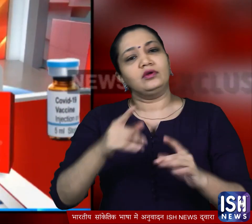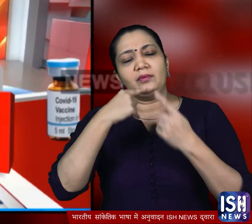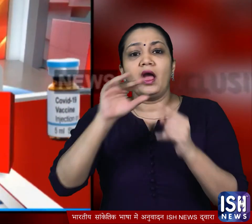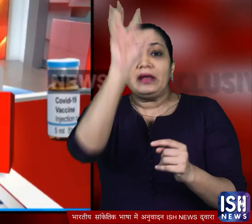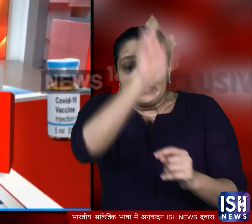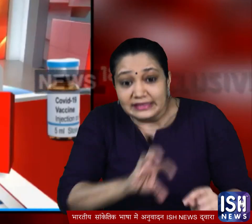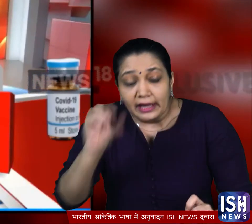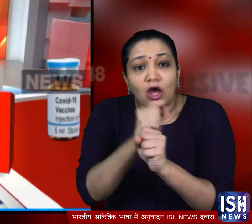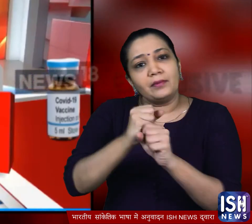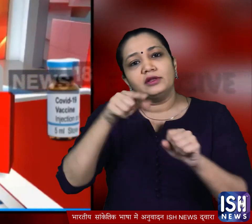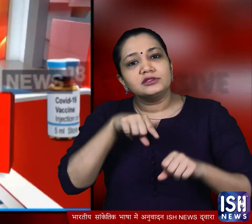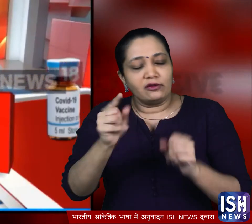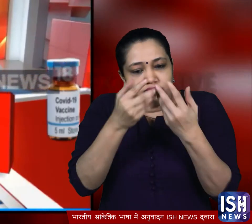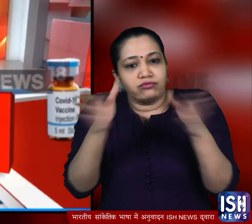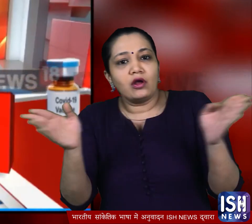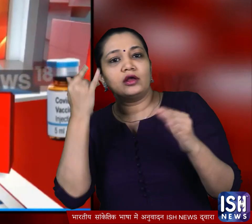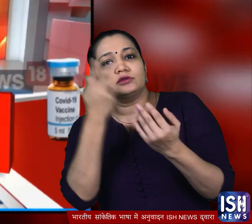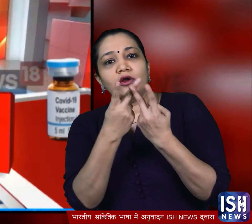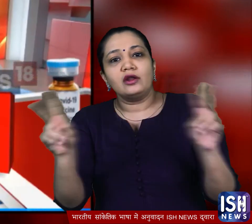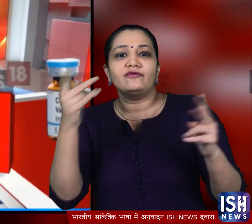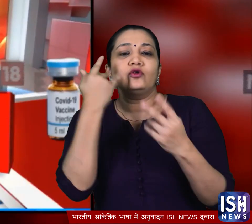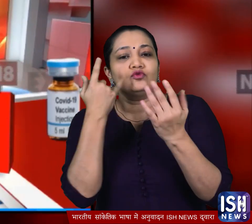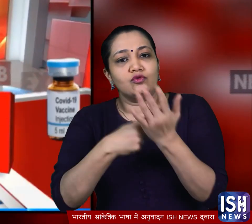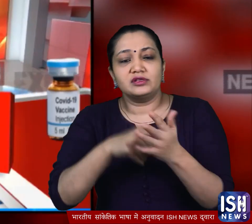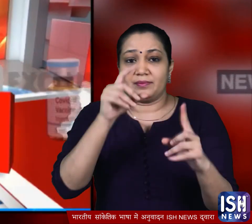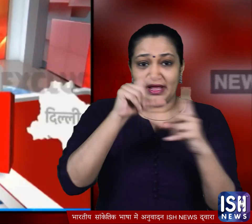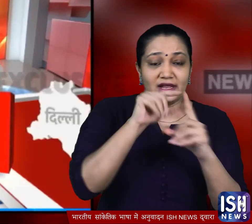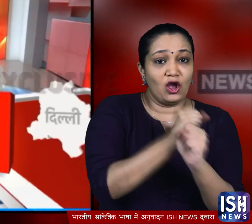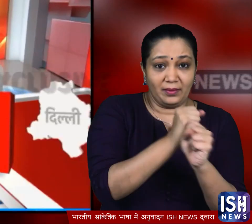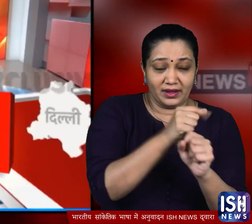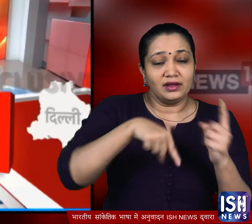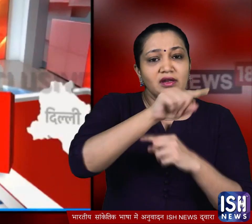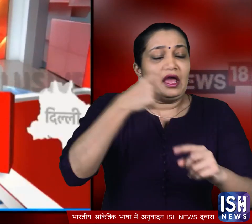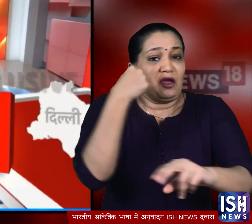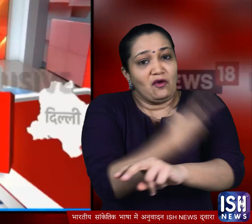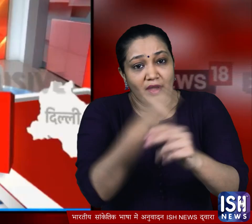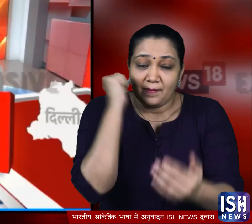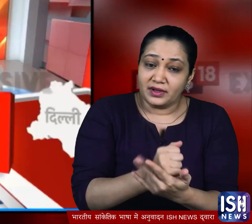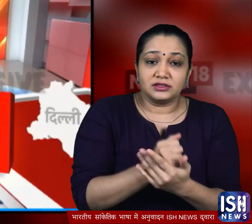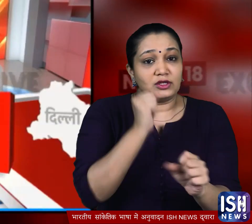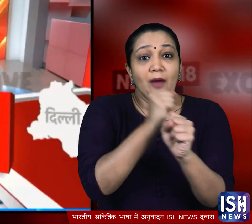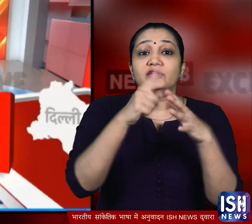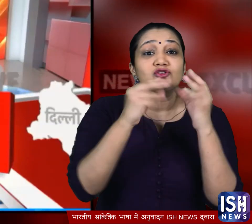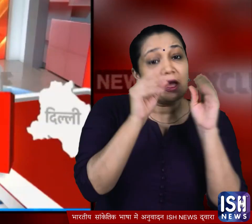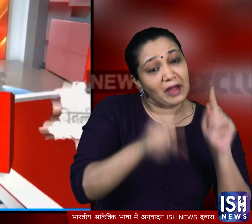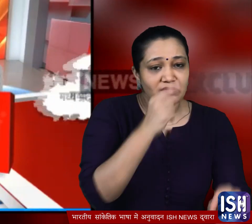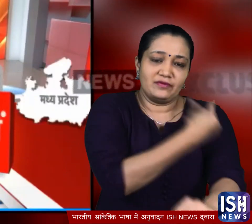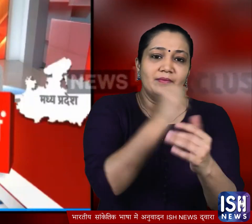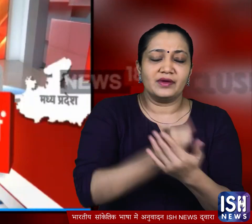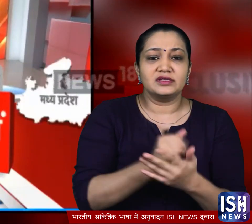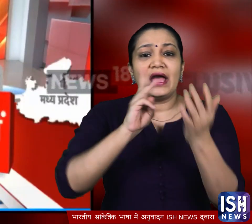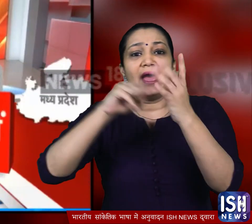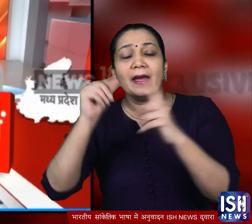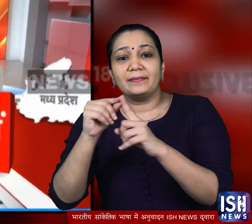राज्य सरकारों ने वैक्सीनेशन पर केंद्र से अलग नियम बनाए हैं। जैसे दिल्ली में सरकारी कर्मचारियों के लिए टीका जरूरी कर दिया गया है। इसी तरह मध्य प्रदेश